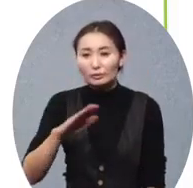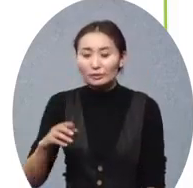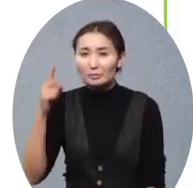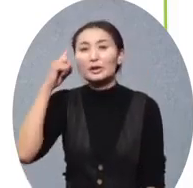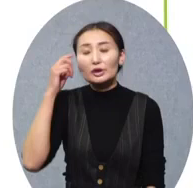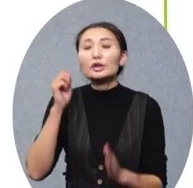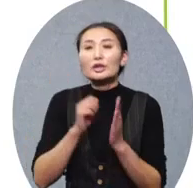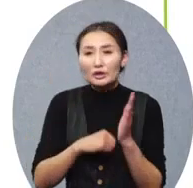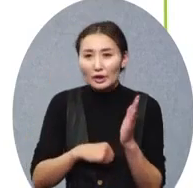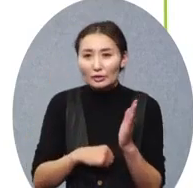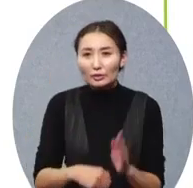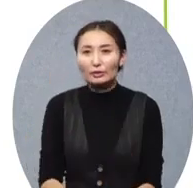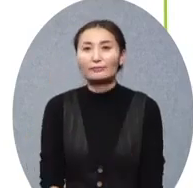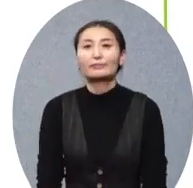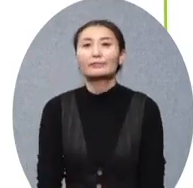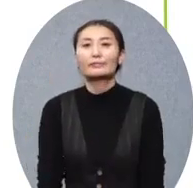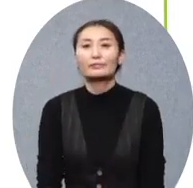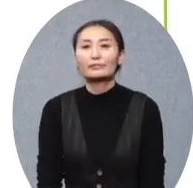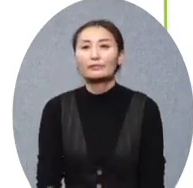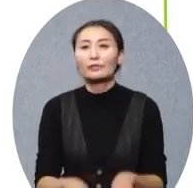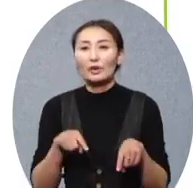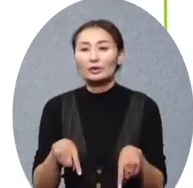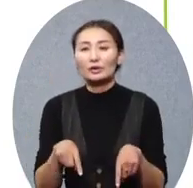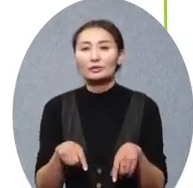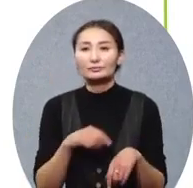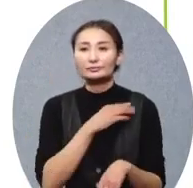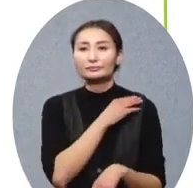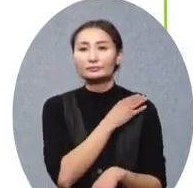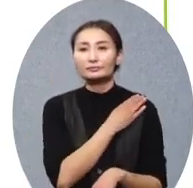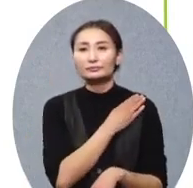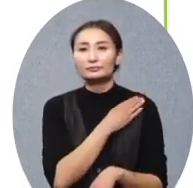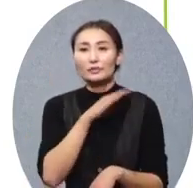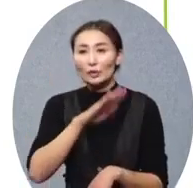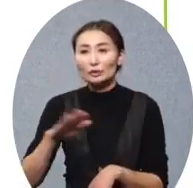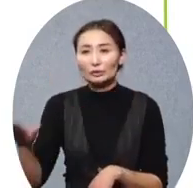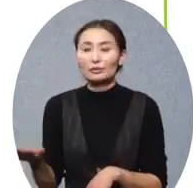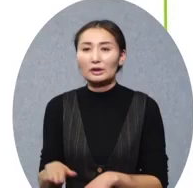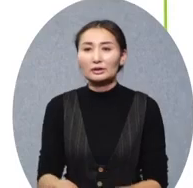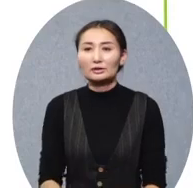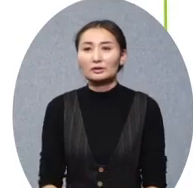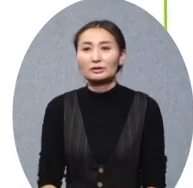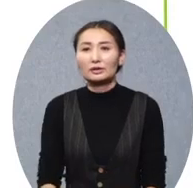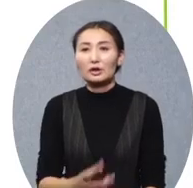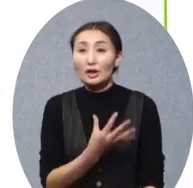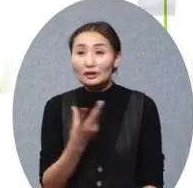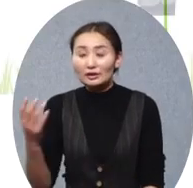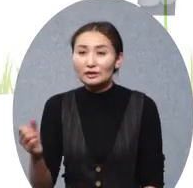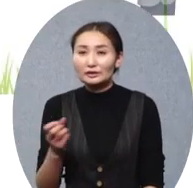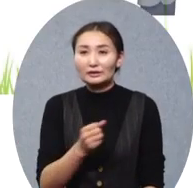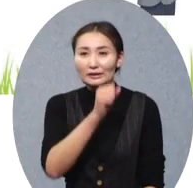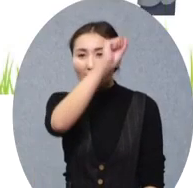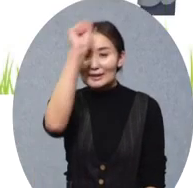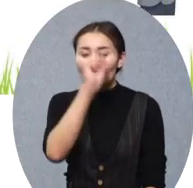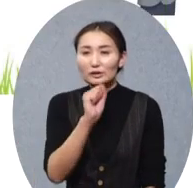ойлгох шаардлагатай. За, өнөөдөр хүүхдүүдийн маань дунд одоо маш олон